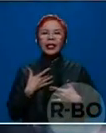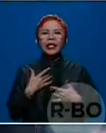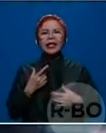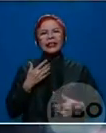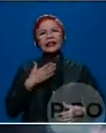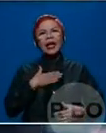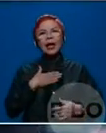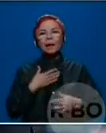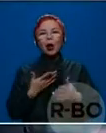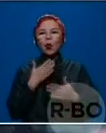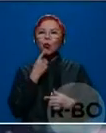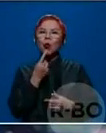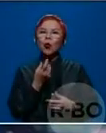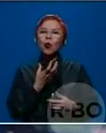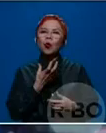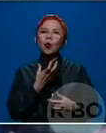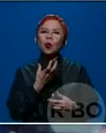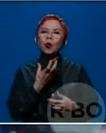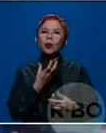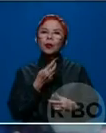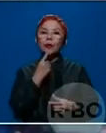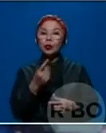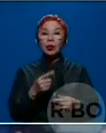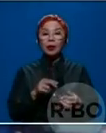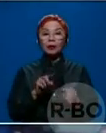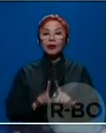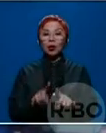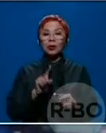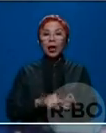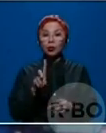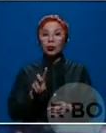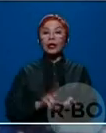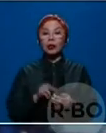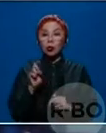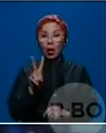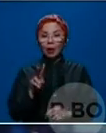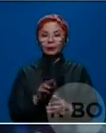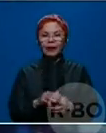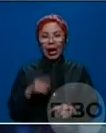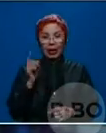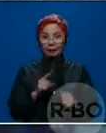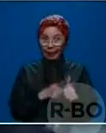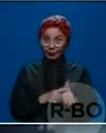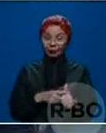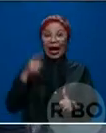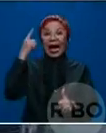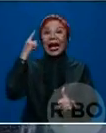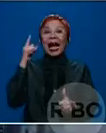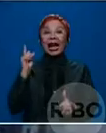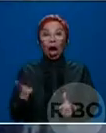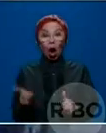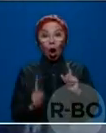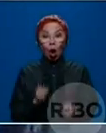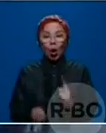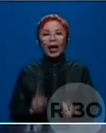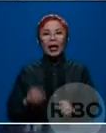sehingga saya ingin menanggapi apa yang tadi disampaikan oleh paslon 2 dan 3 yang pertama begini kalau ada pemimpin